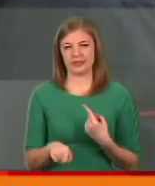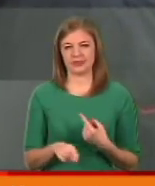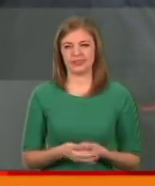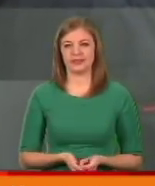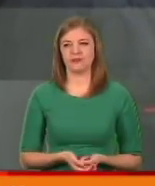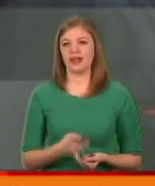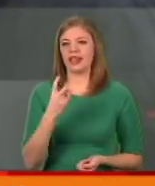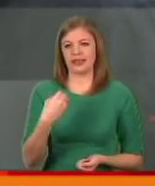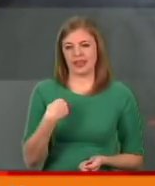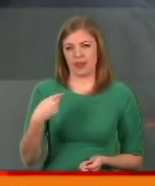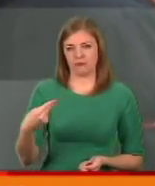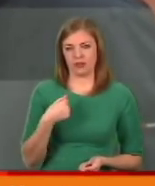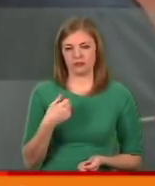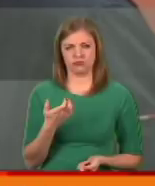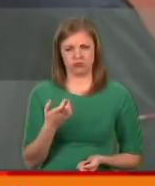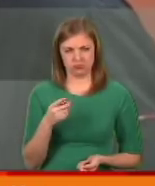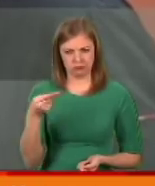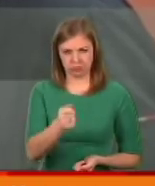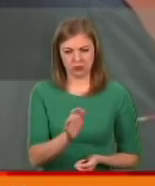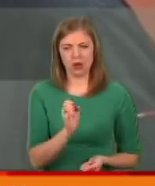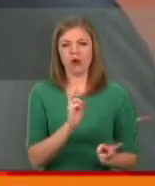То не нам платять. Не вам платять, а кому?